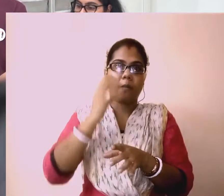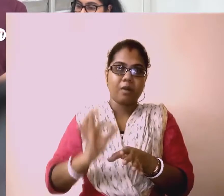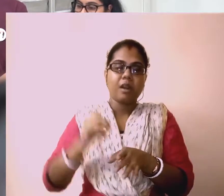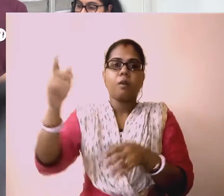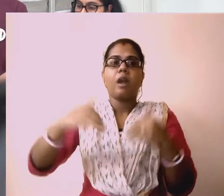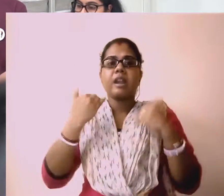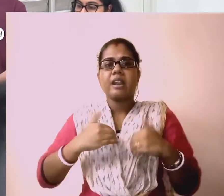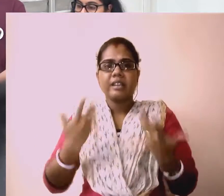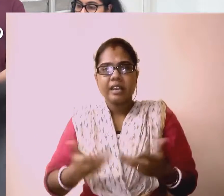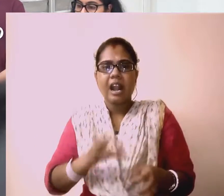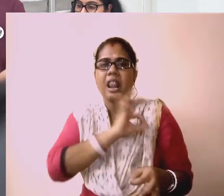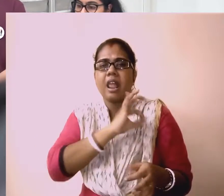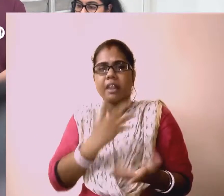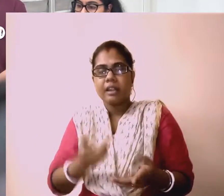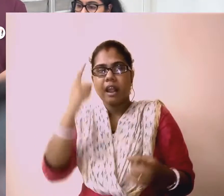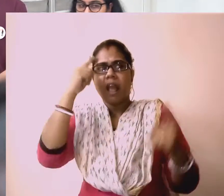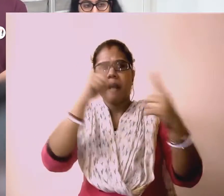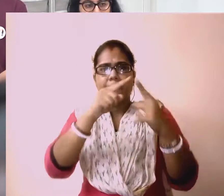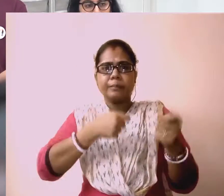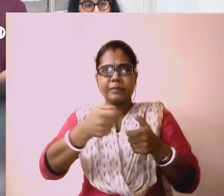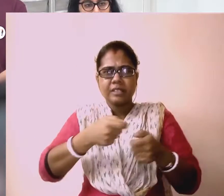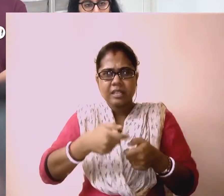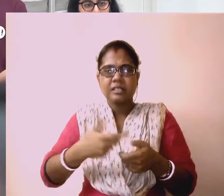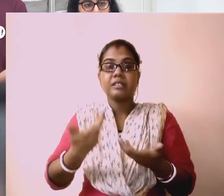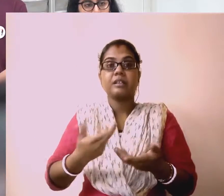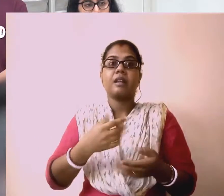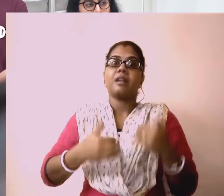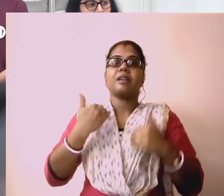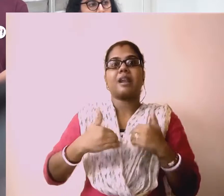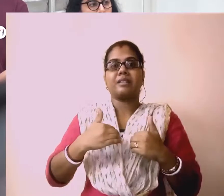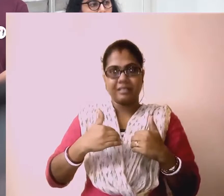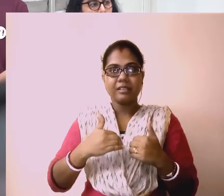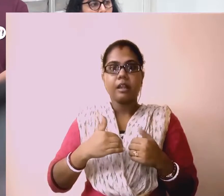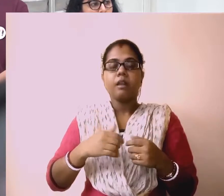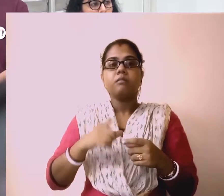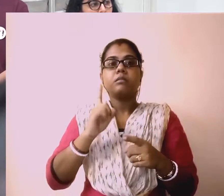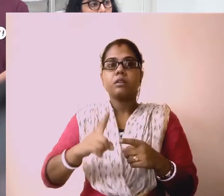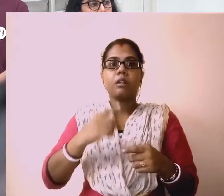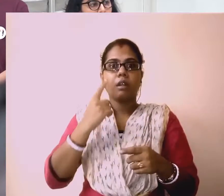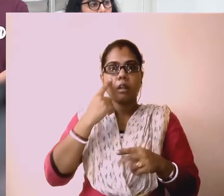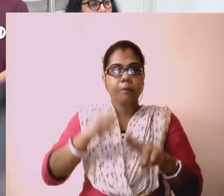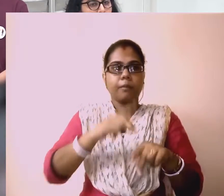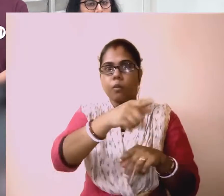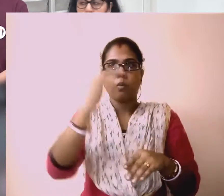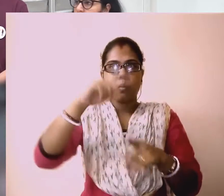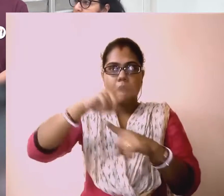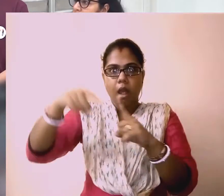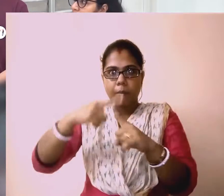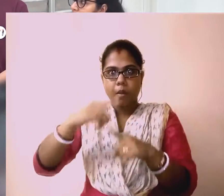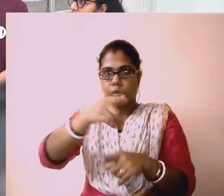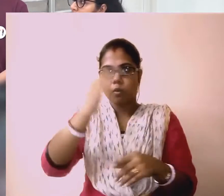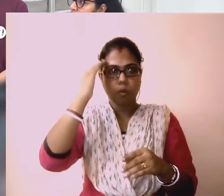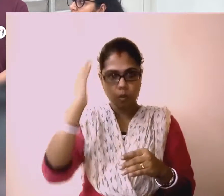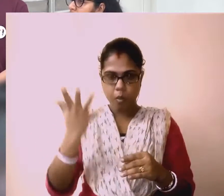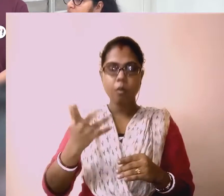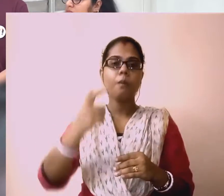ले सकते कि हम उसे अपना पूरा पिच बता दें, उसके बाद हम वेट करें कि वो कब हमारे वेंचर में इन्वेस्ट करेगा। दिस इज अ